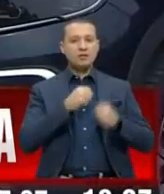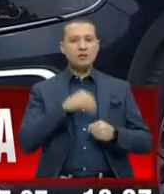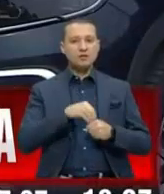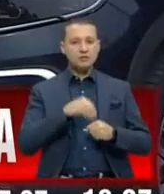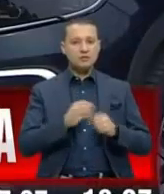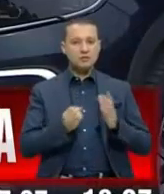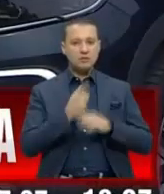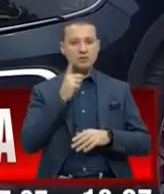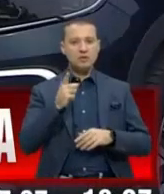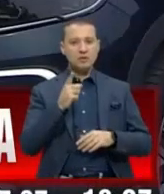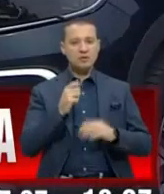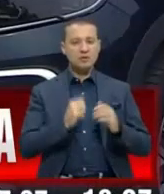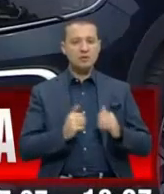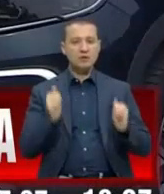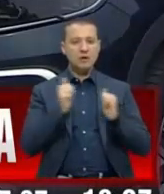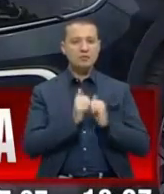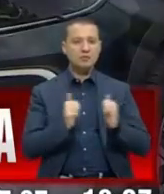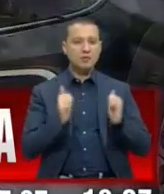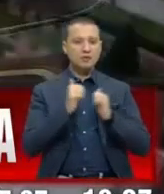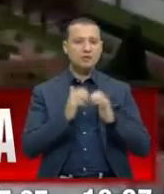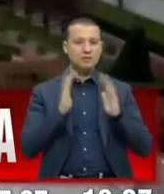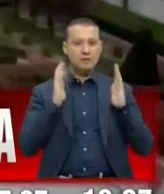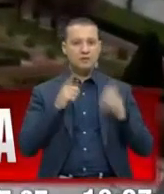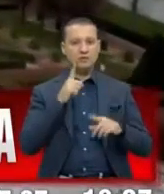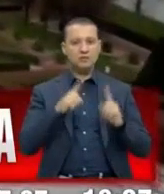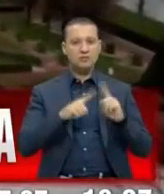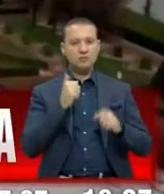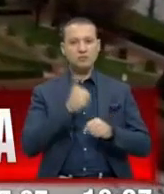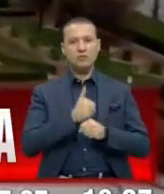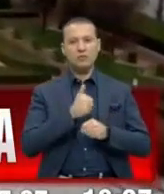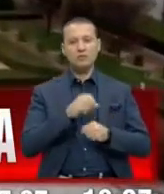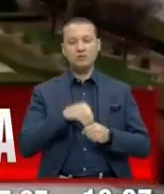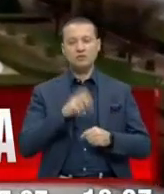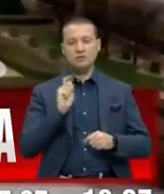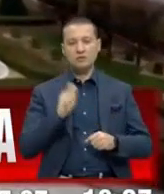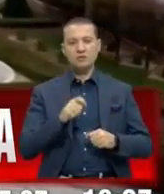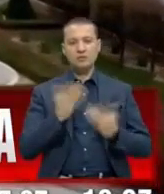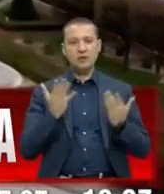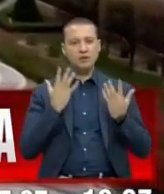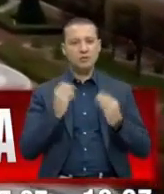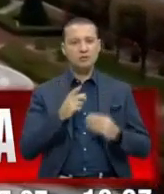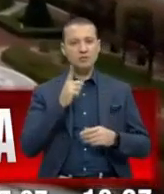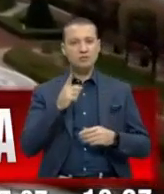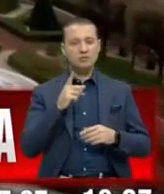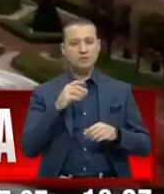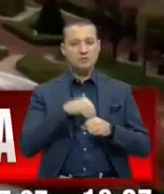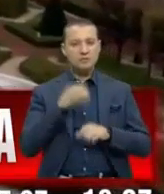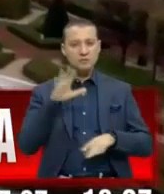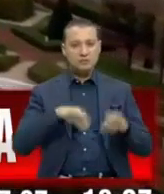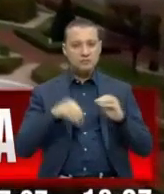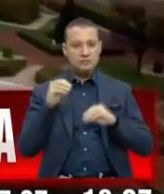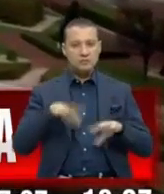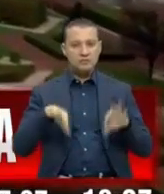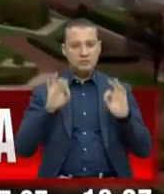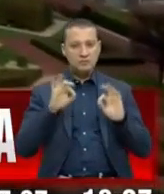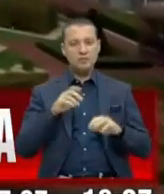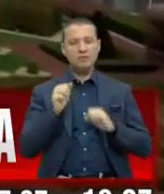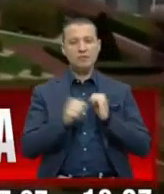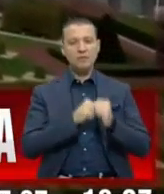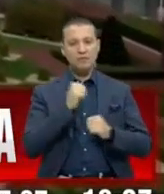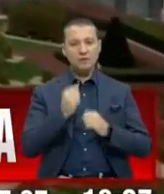tezviratın kat be kat fazlası TOGG için yapıldı. Peki ne oldu? Tasarımı yapıldı,